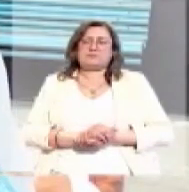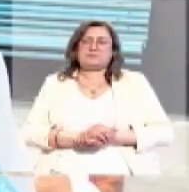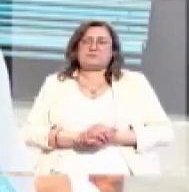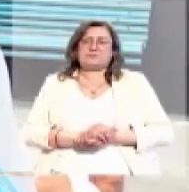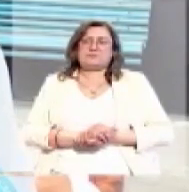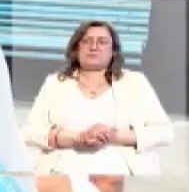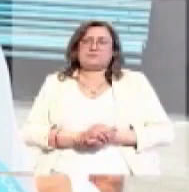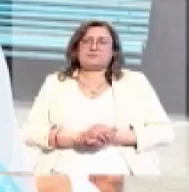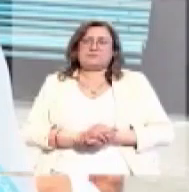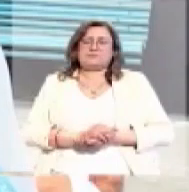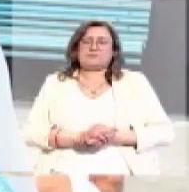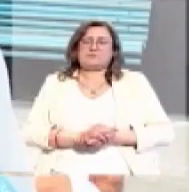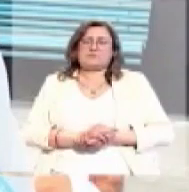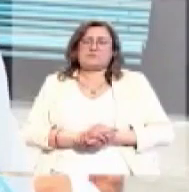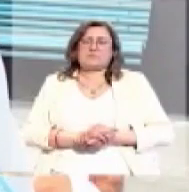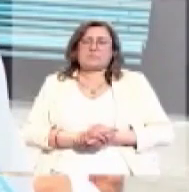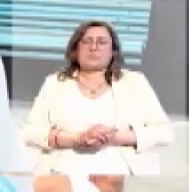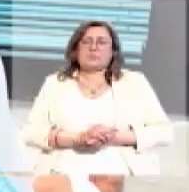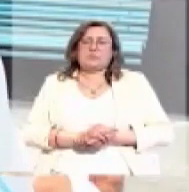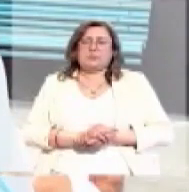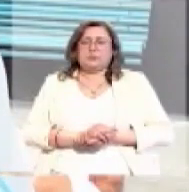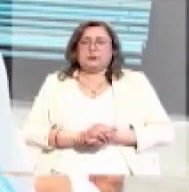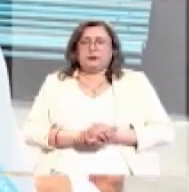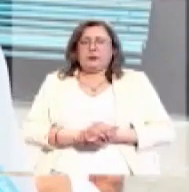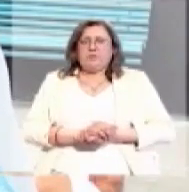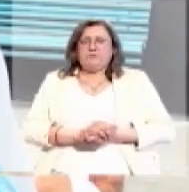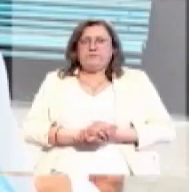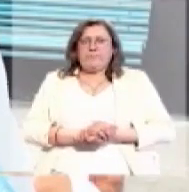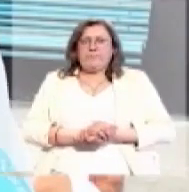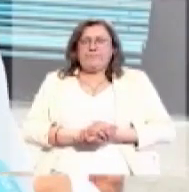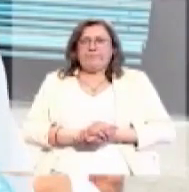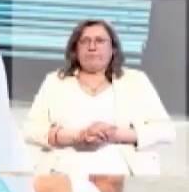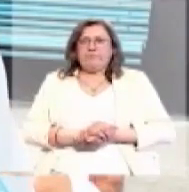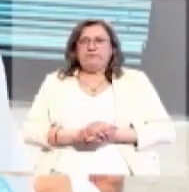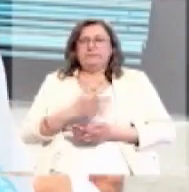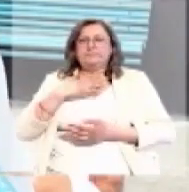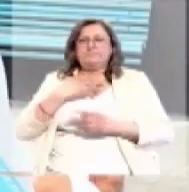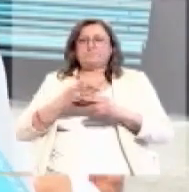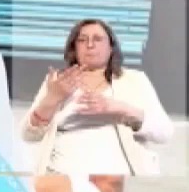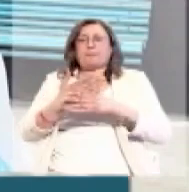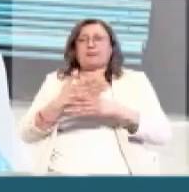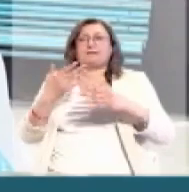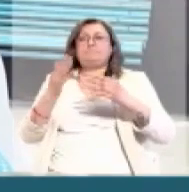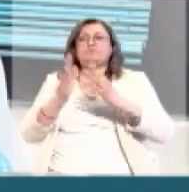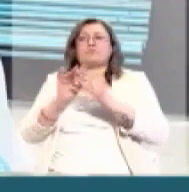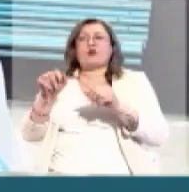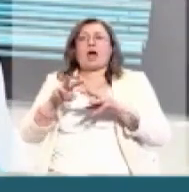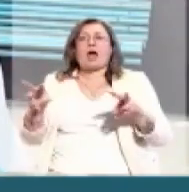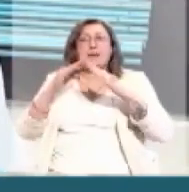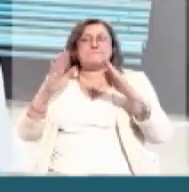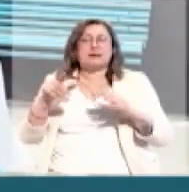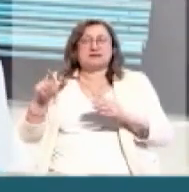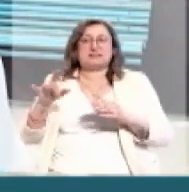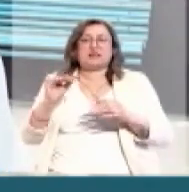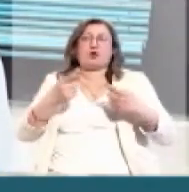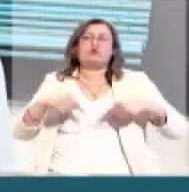әлеуметтік бөлімдерден осындай көмек жәрдем беретін бөлімдерден тізімін аламыз. Одан кейін сол тізім бойынша